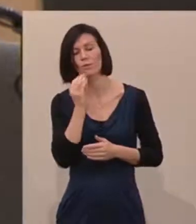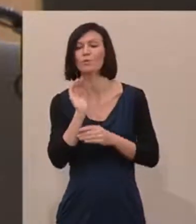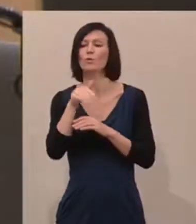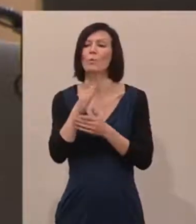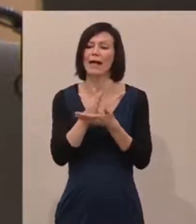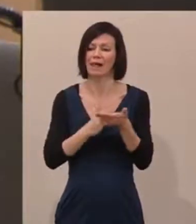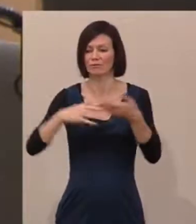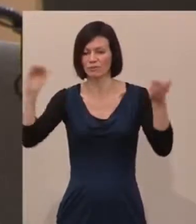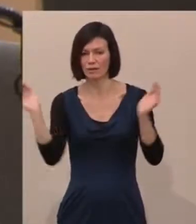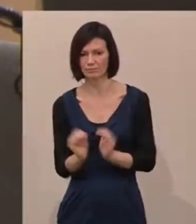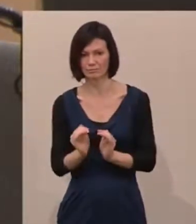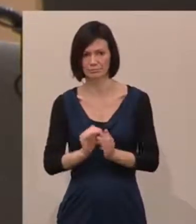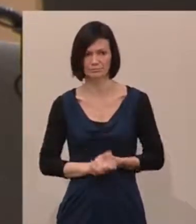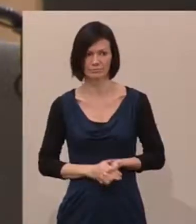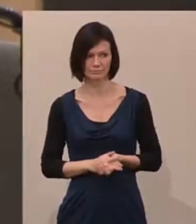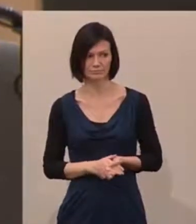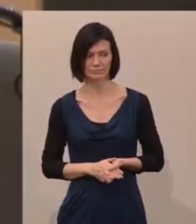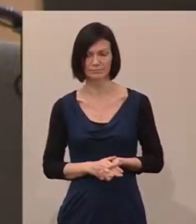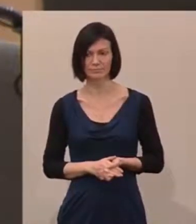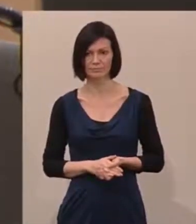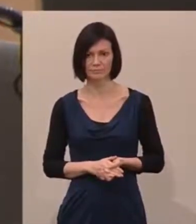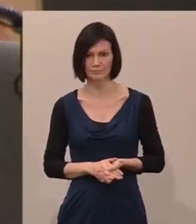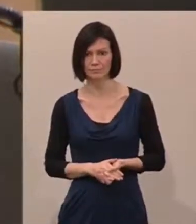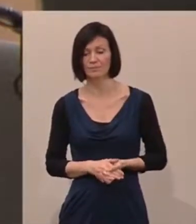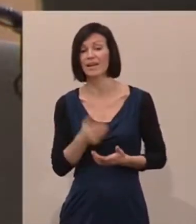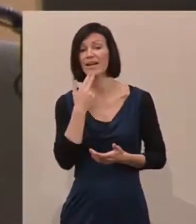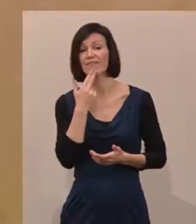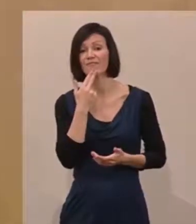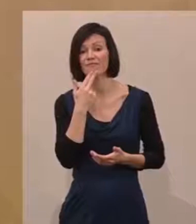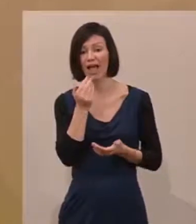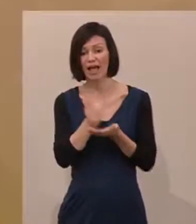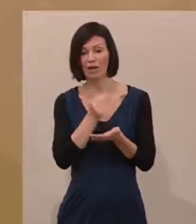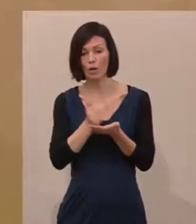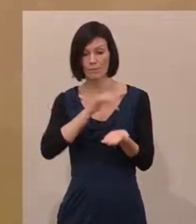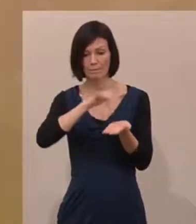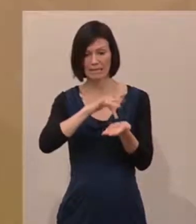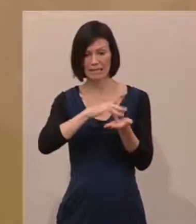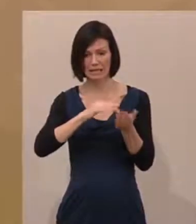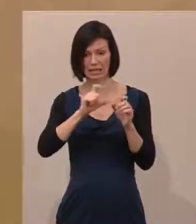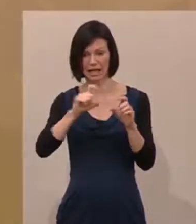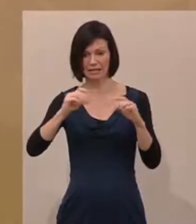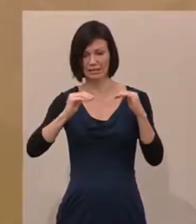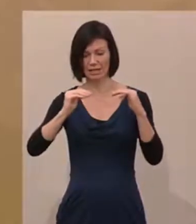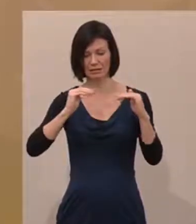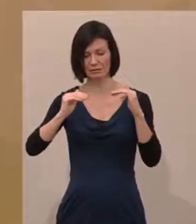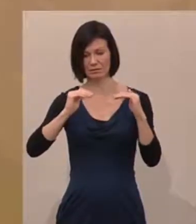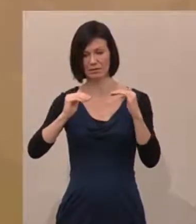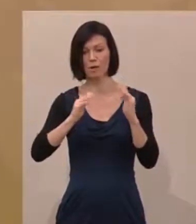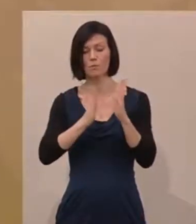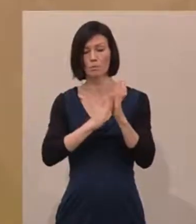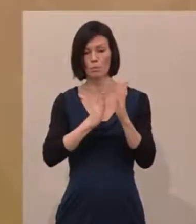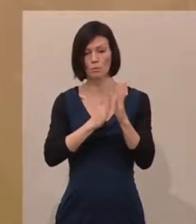die Hälfte reduziert. Für die Einkommensmitte gilt, dass die